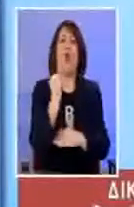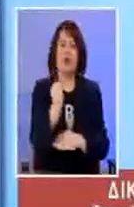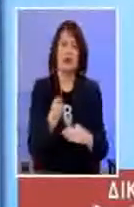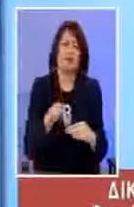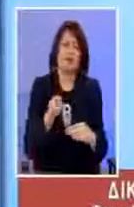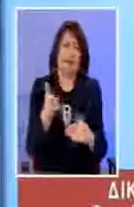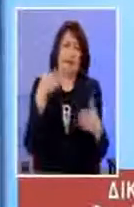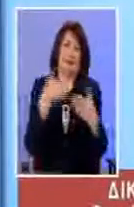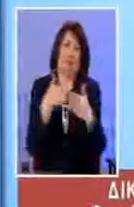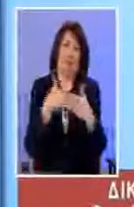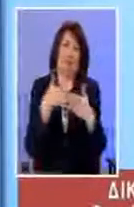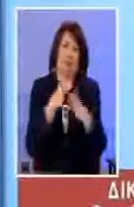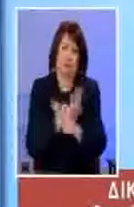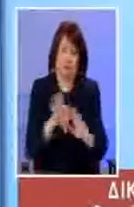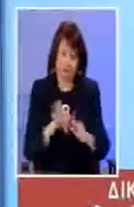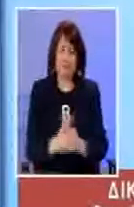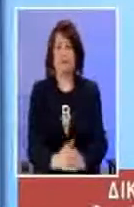εμπόδια.